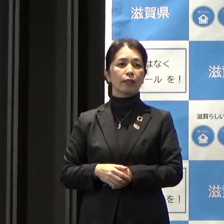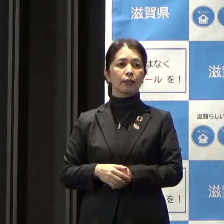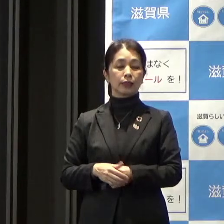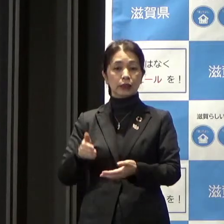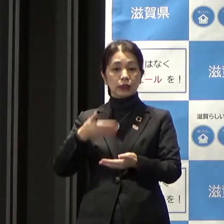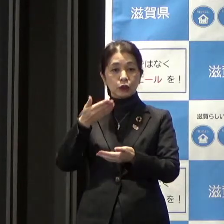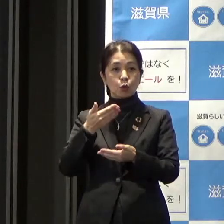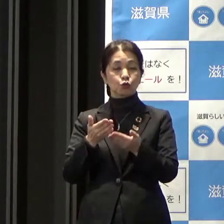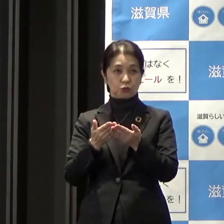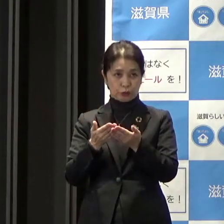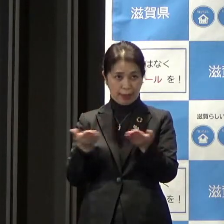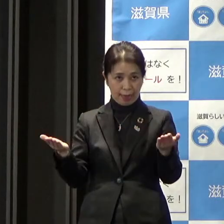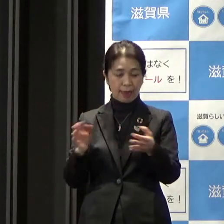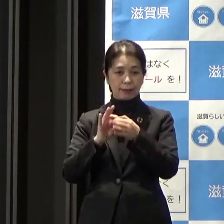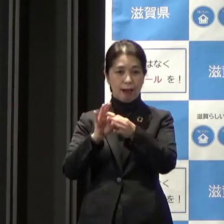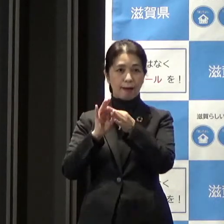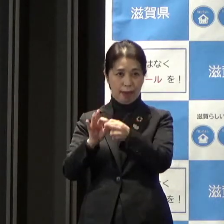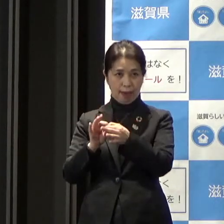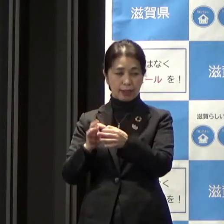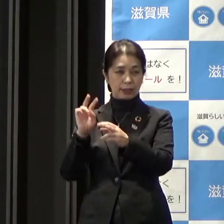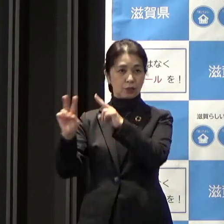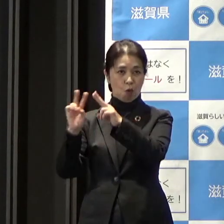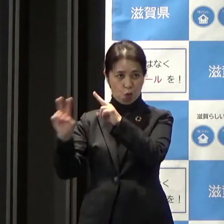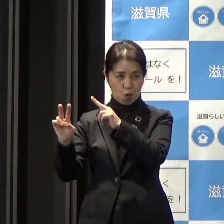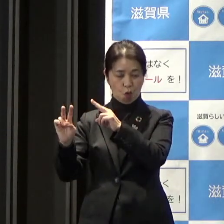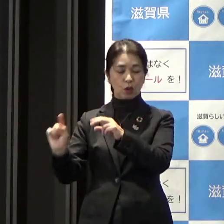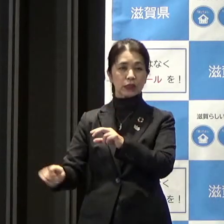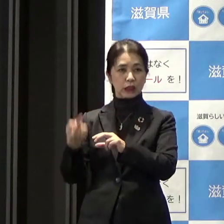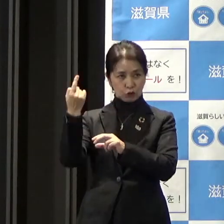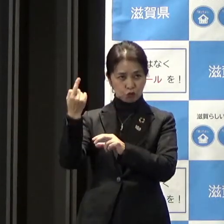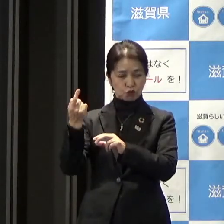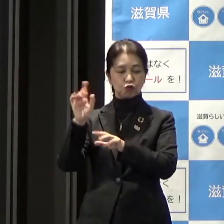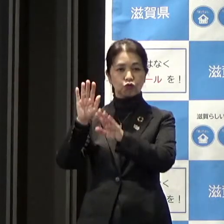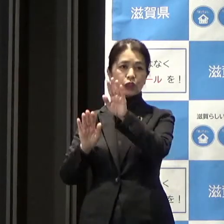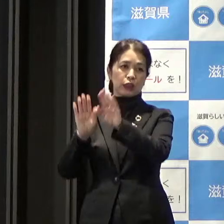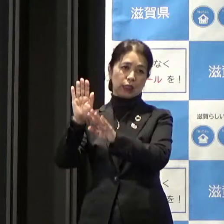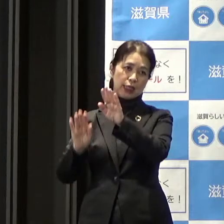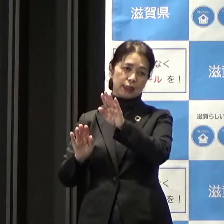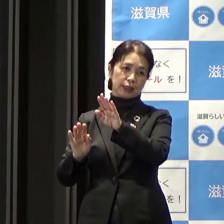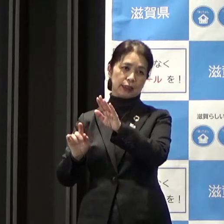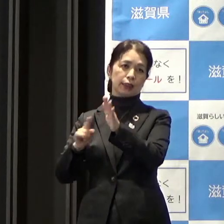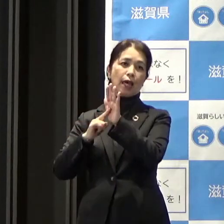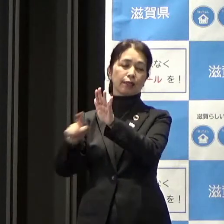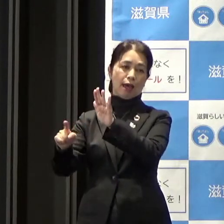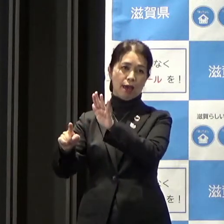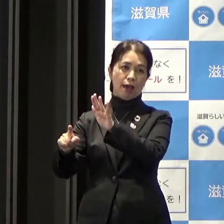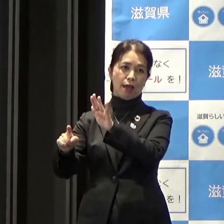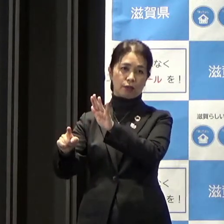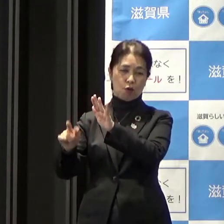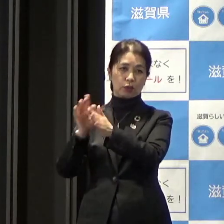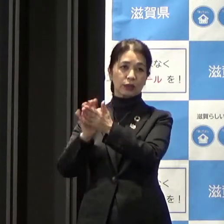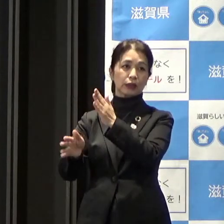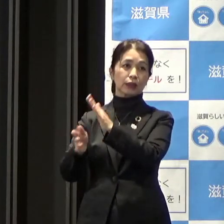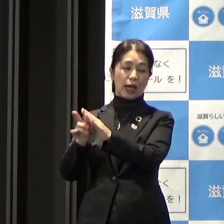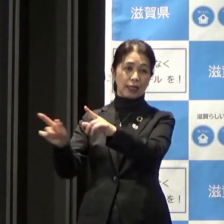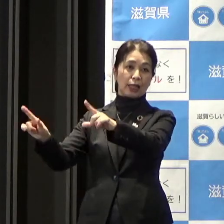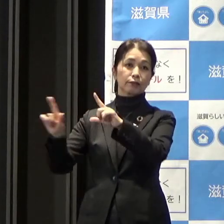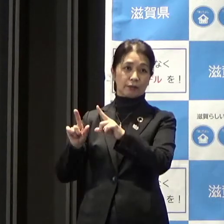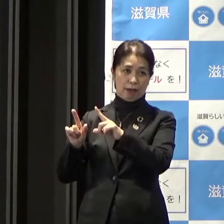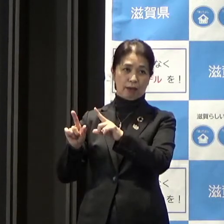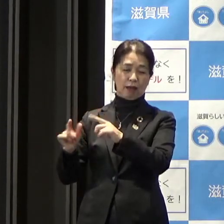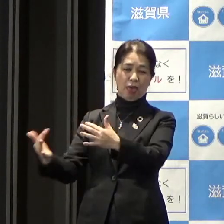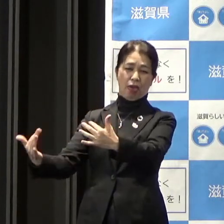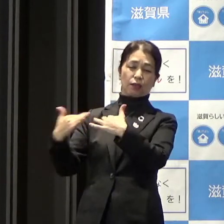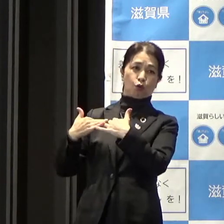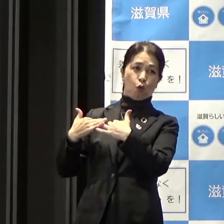飲食店、飲食関連事業を中心に緊急事態宣言の再発令により影響を受けた県内中小企